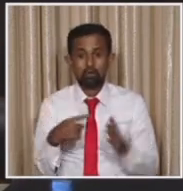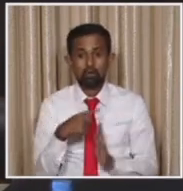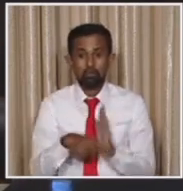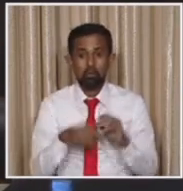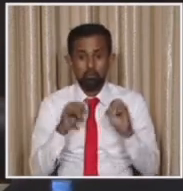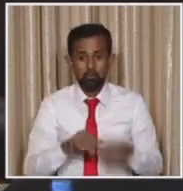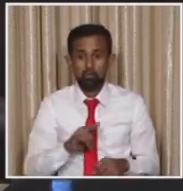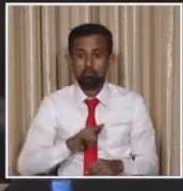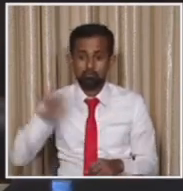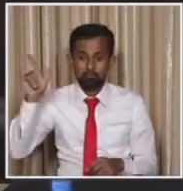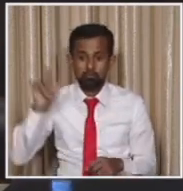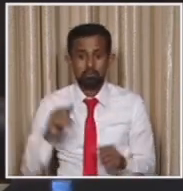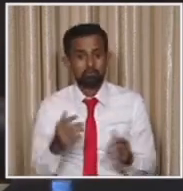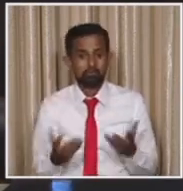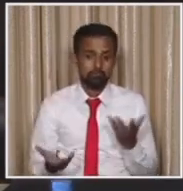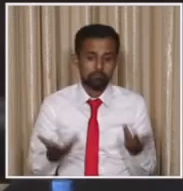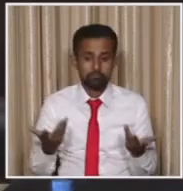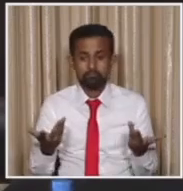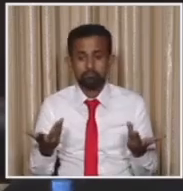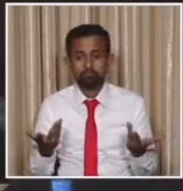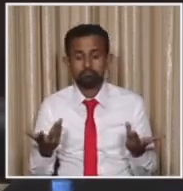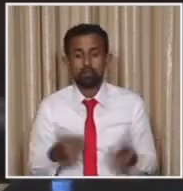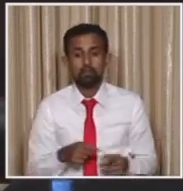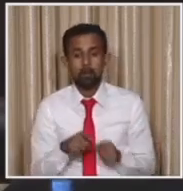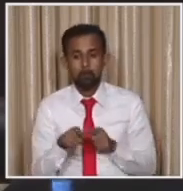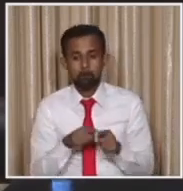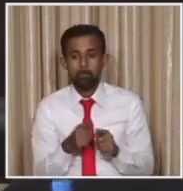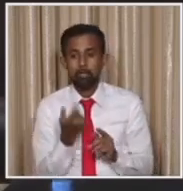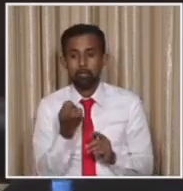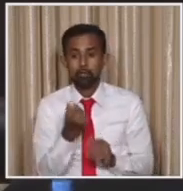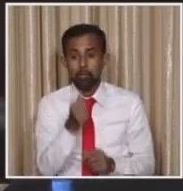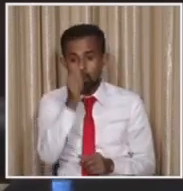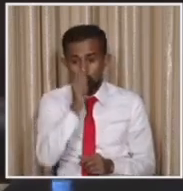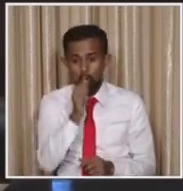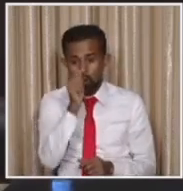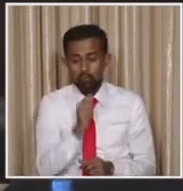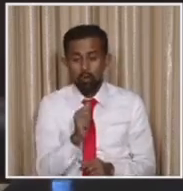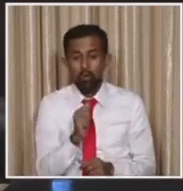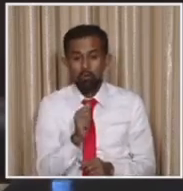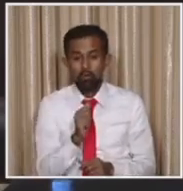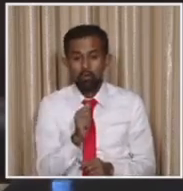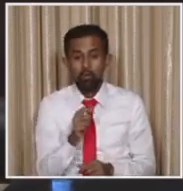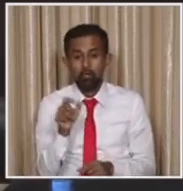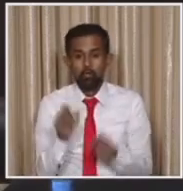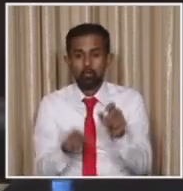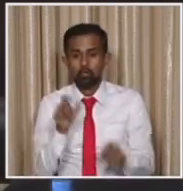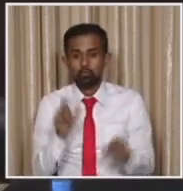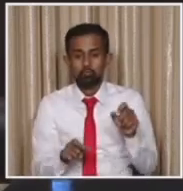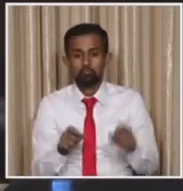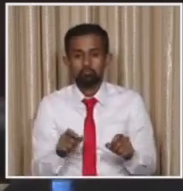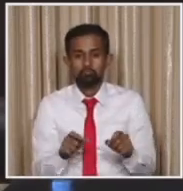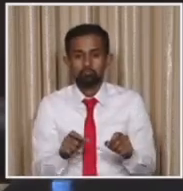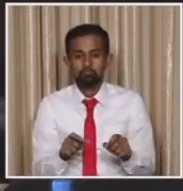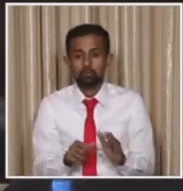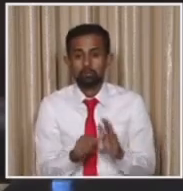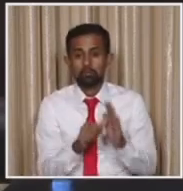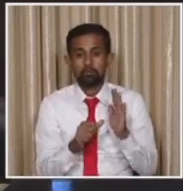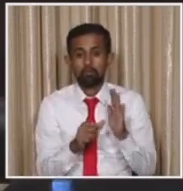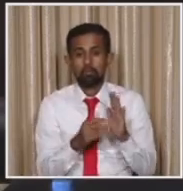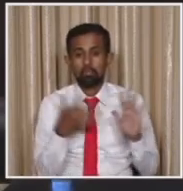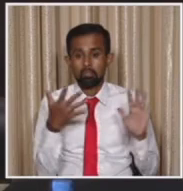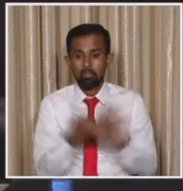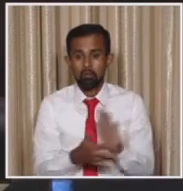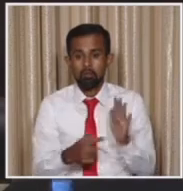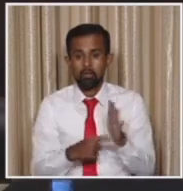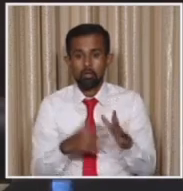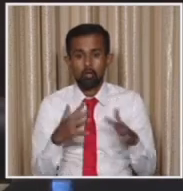යනවා. කර කියා ගන්න දෙයක් නැහැ. නමුත් මේ විදියට මුදල් ගසා කනවා නම් ඒ ගසා කන මිනිස්සුන්ට කිසිම විදියකට අපරාධ නීති යටතේ